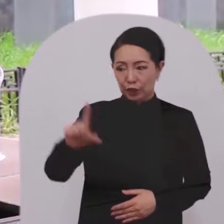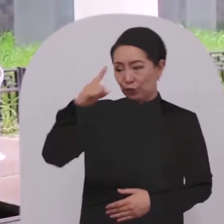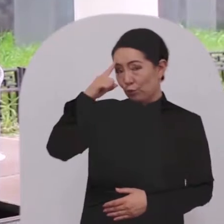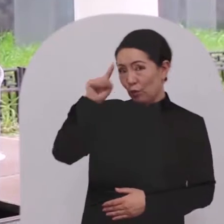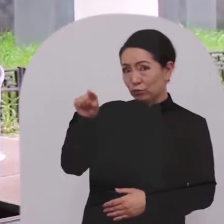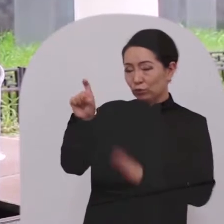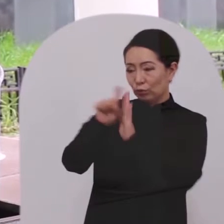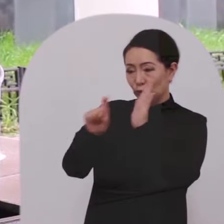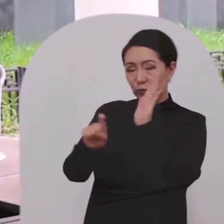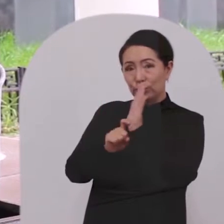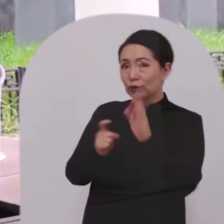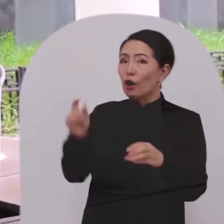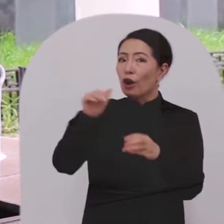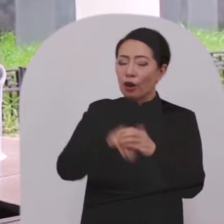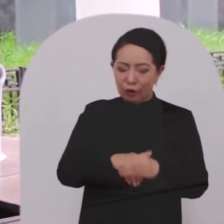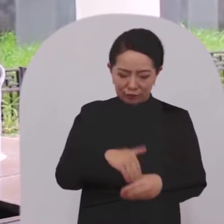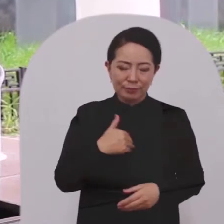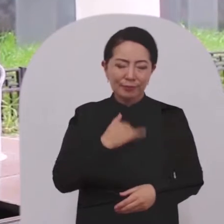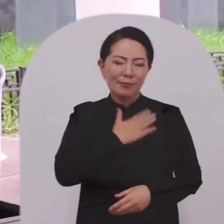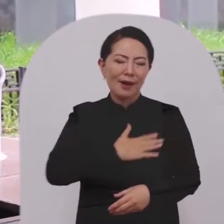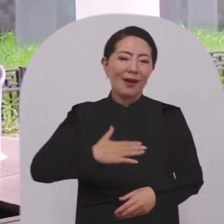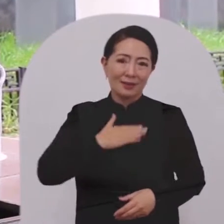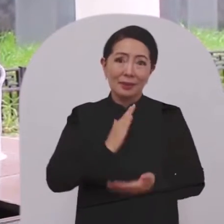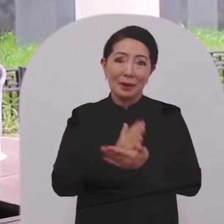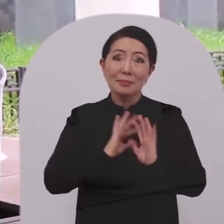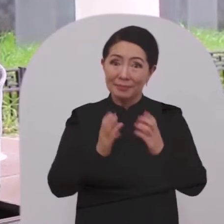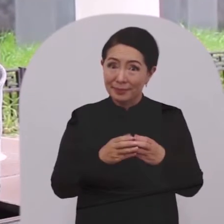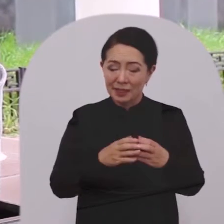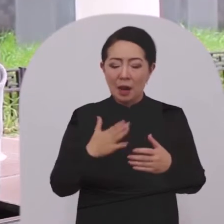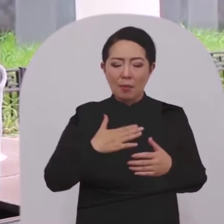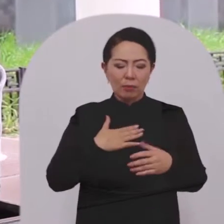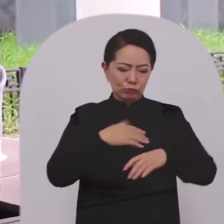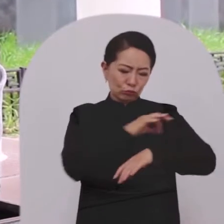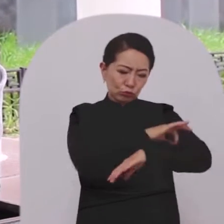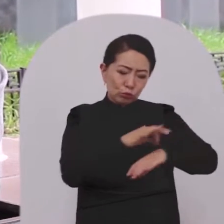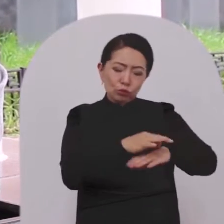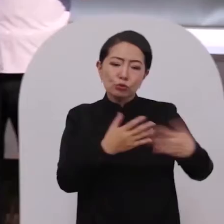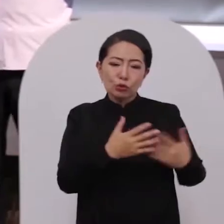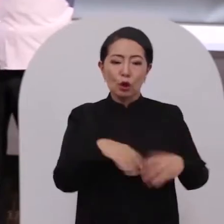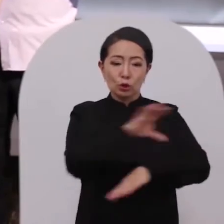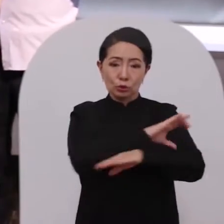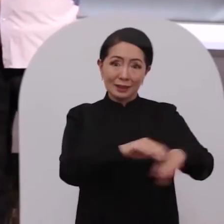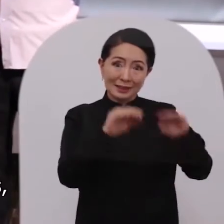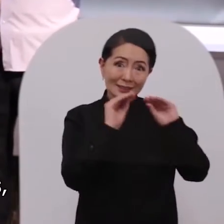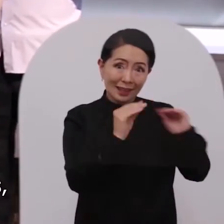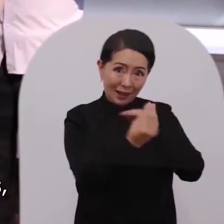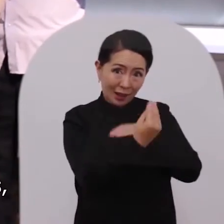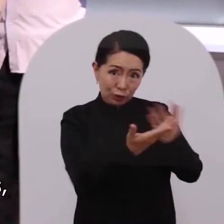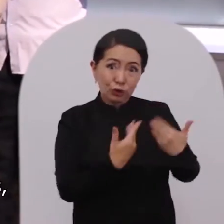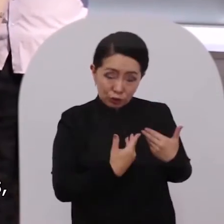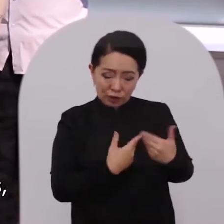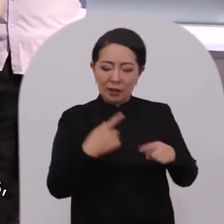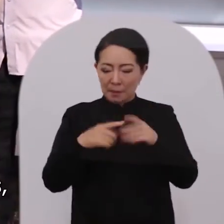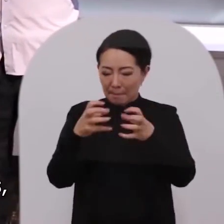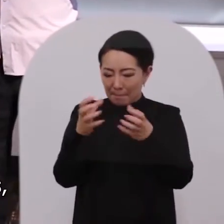Lead Mongolia хөтөлбөрт бол бид нар хамрагдсан доод их баяртай байгаа. За ерөнхийдөө төсөл бол сургалтаас гадна